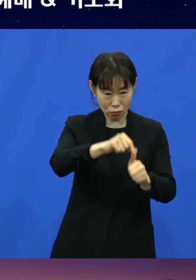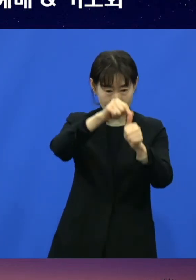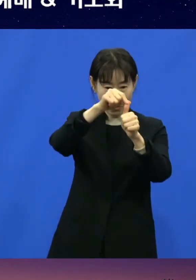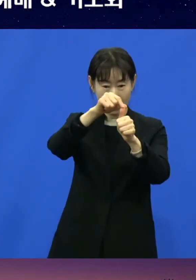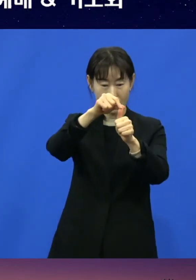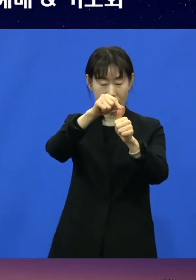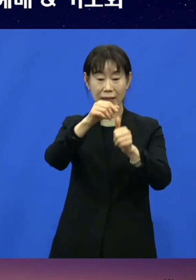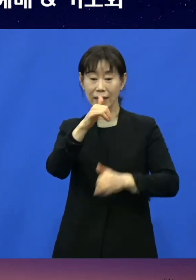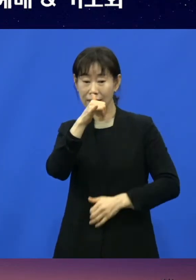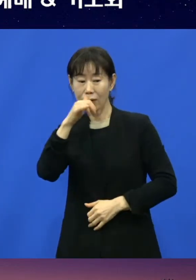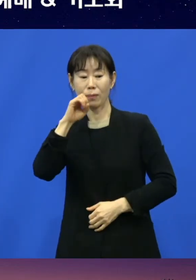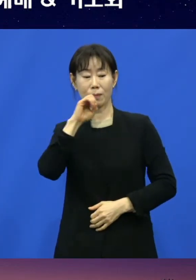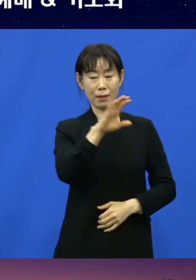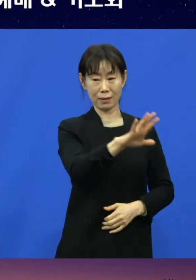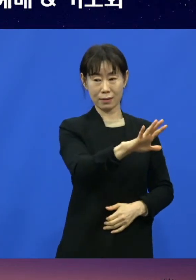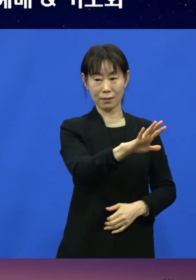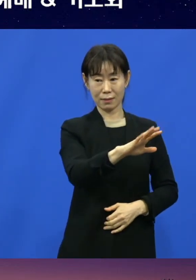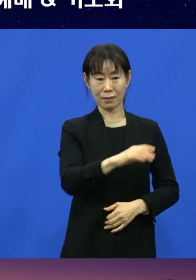그랬어요.